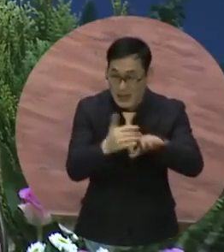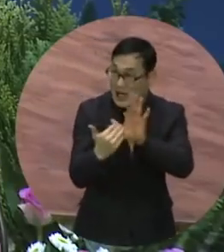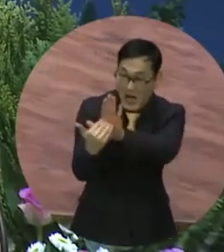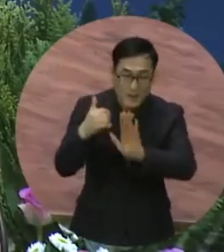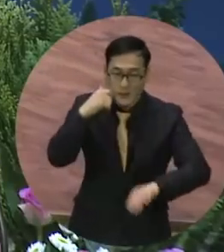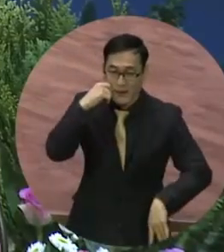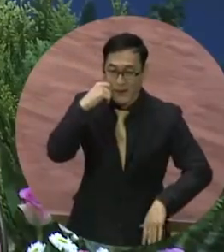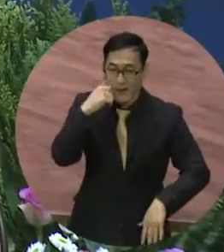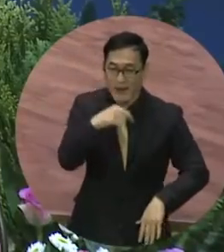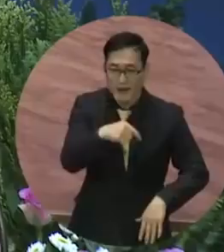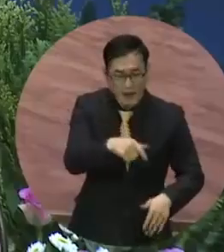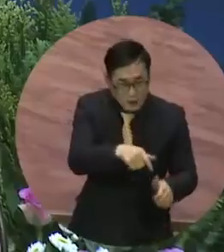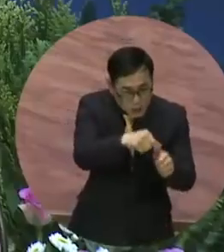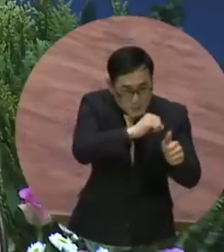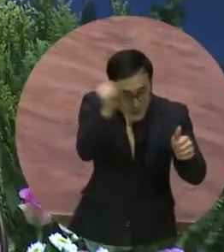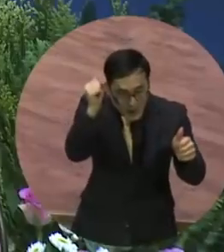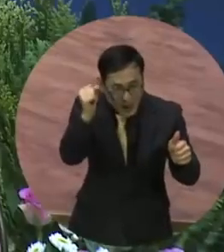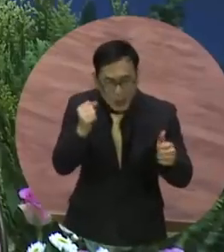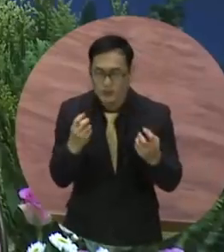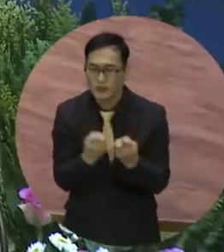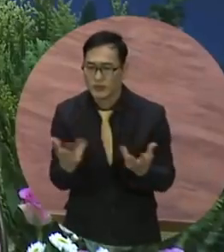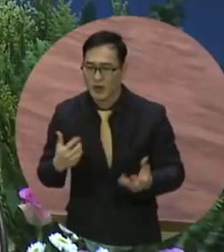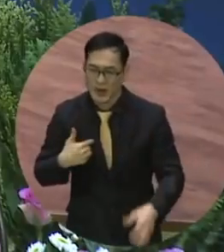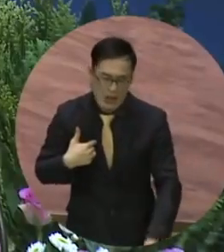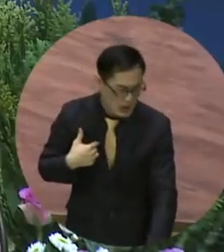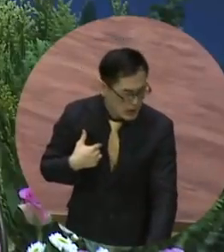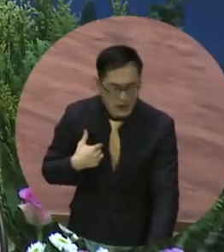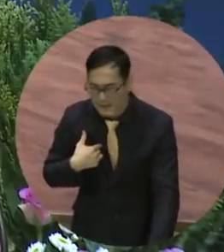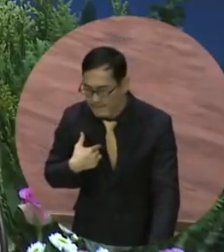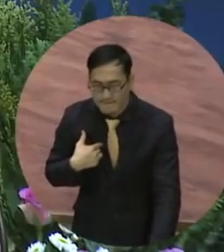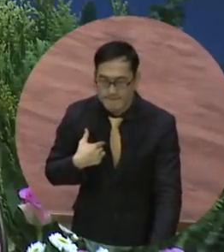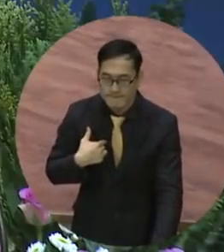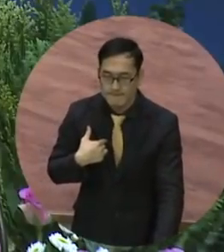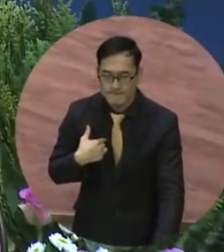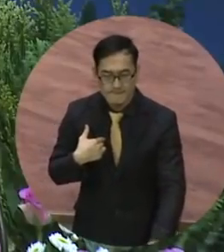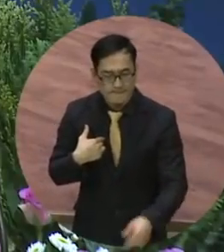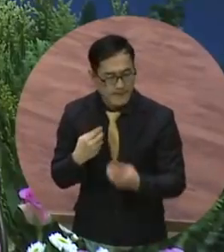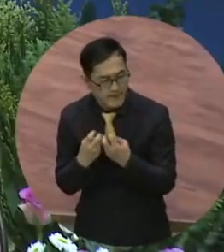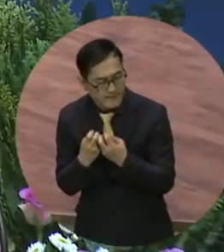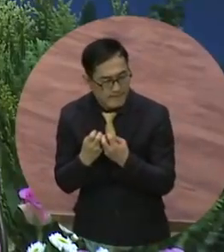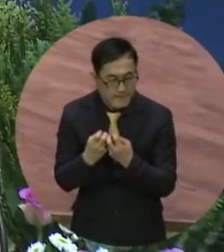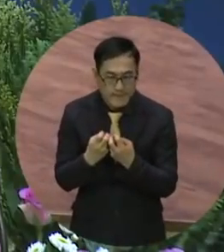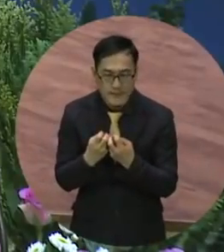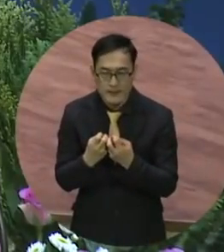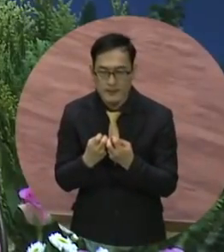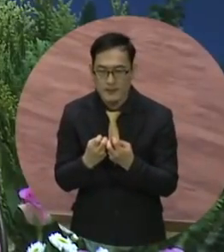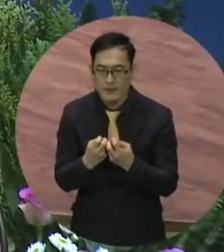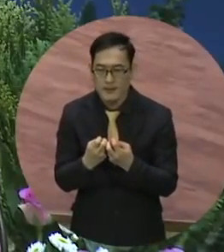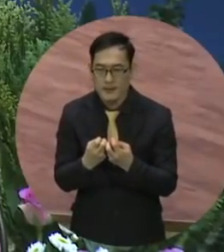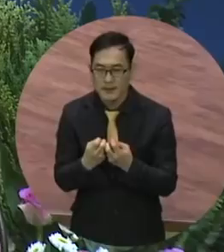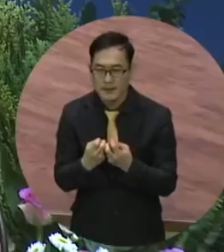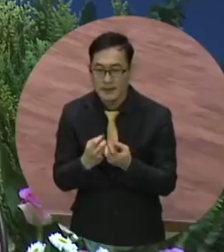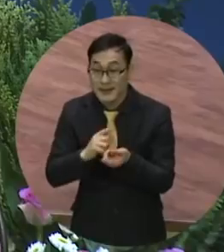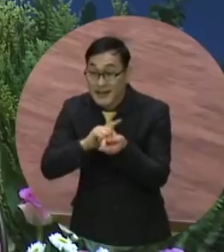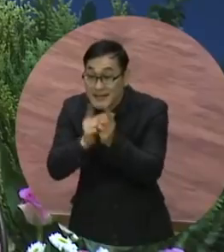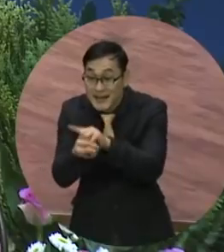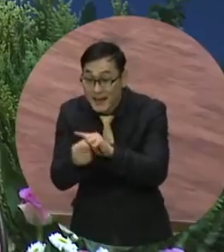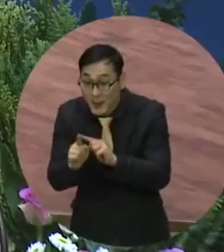구원을 받게끔 받을 수밖에 없었지만 그 다음에 이 예수를 믿는